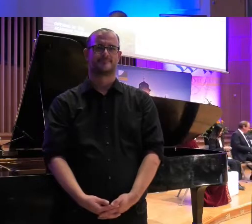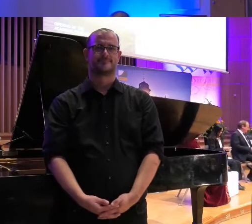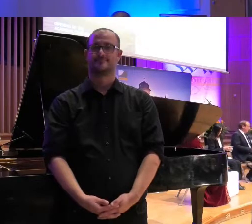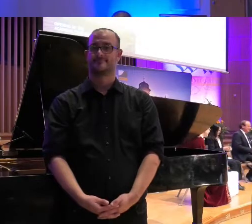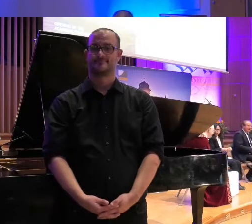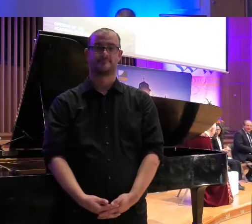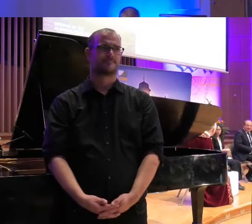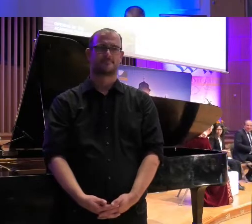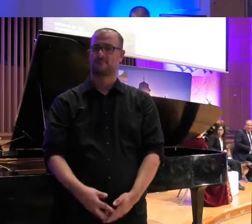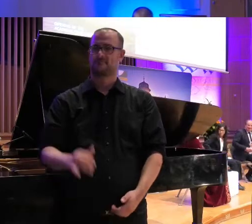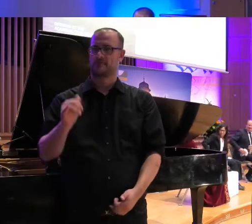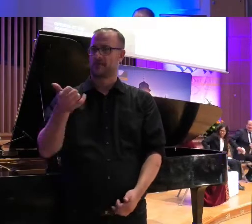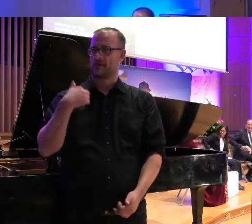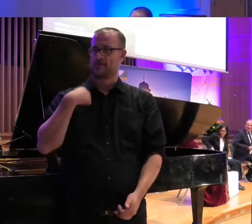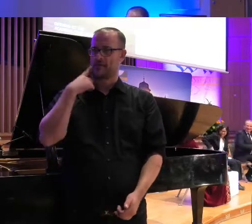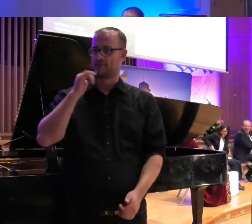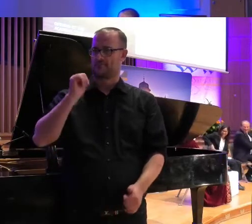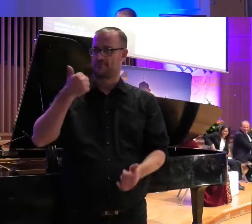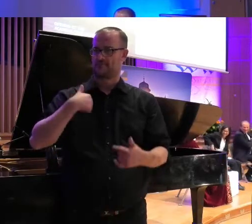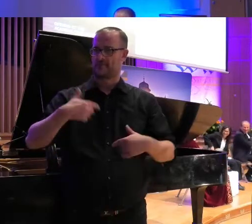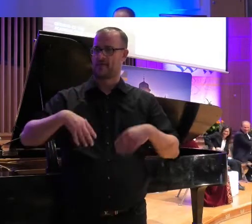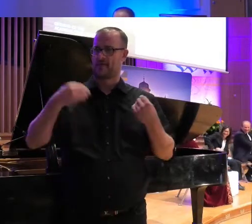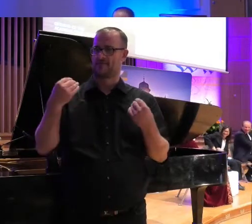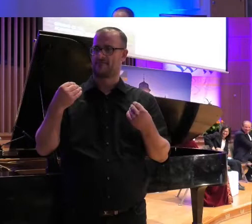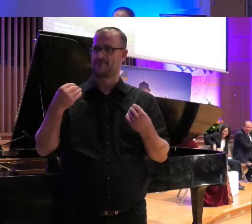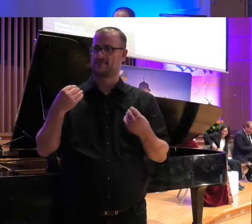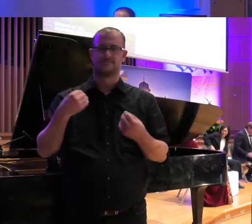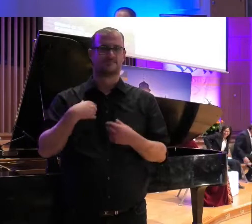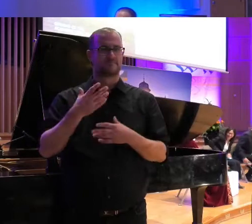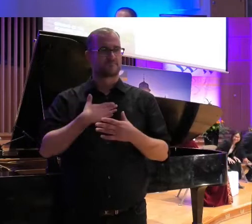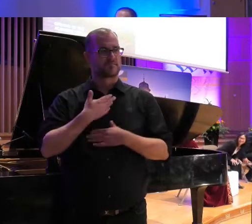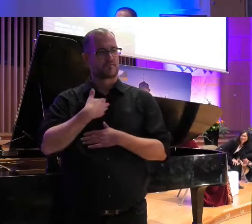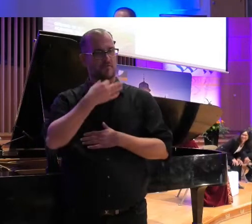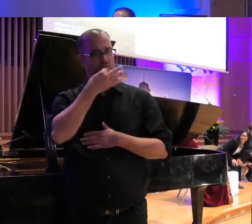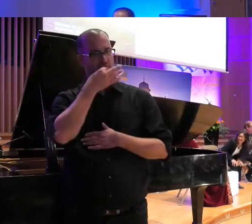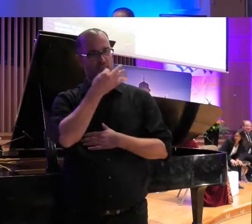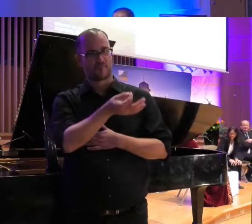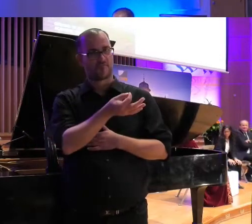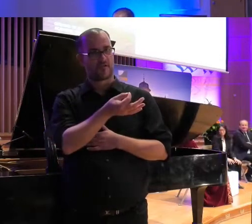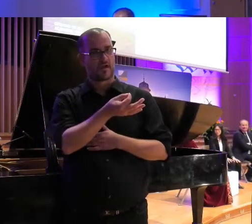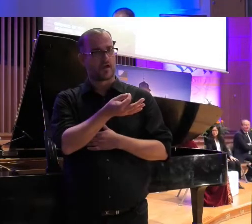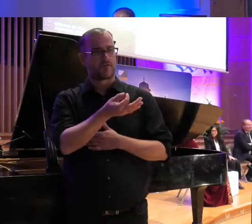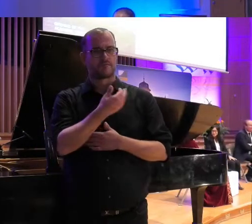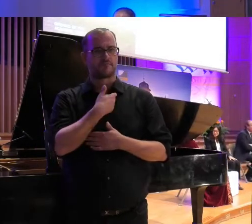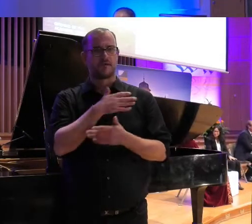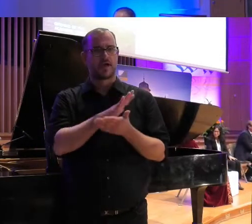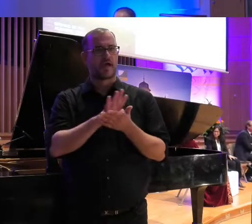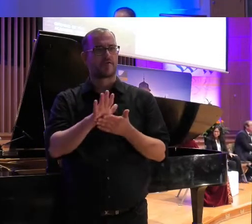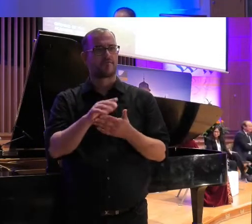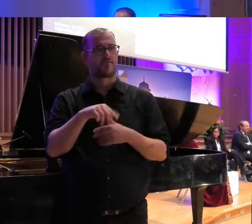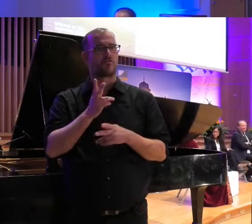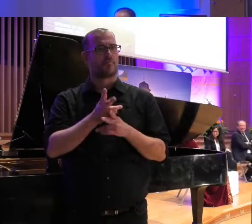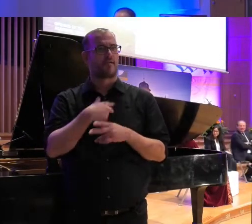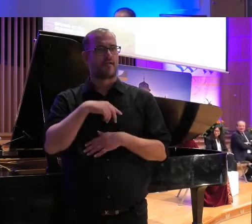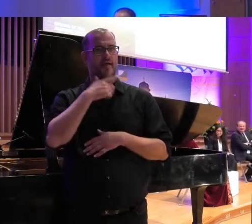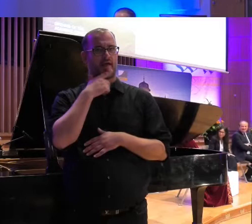Ja, ich glaube, ich beginne wieder, Chaomeng. Ich wollte dich fragen, und ich denke, eigentlich war vorgesehen, dass wir das in Englisch machen,